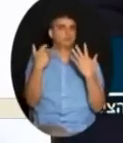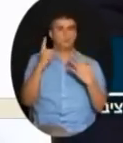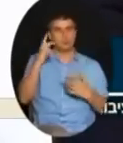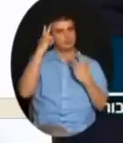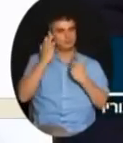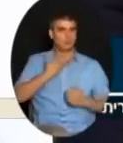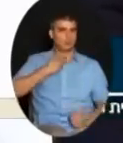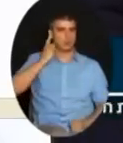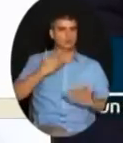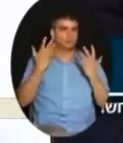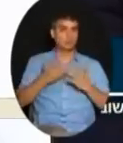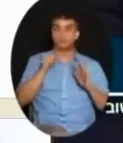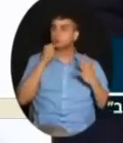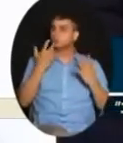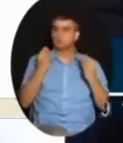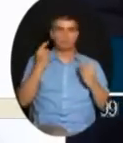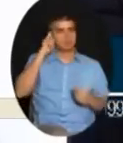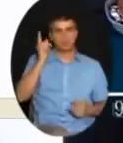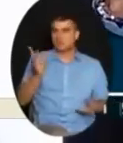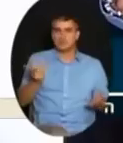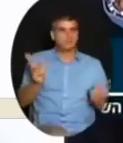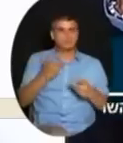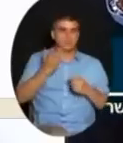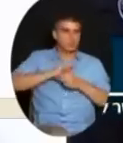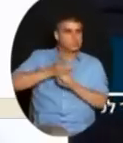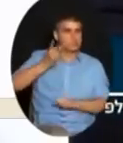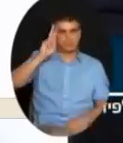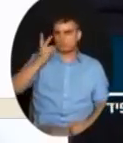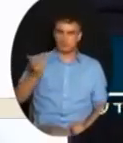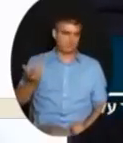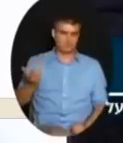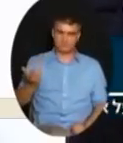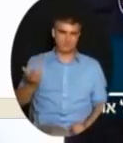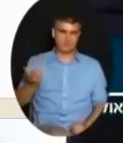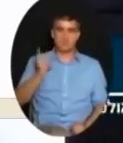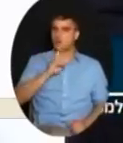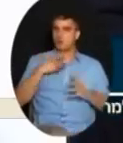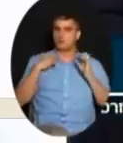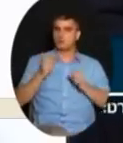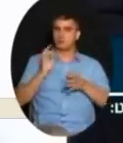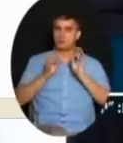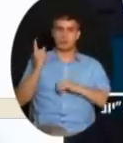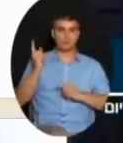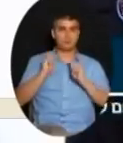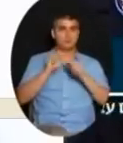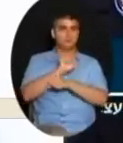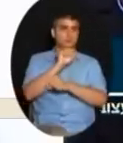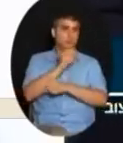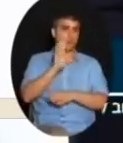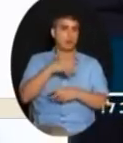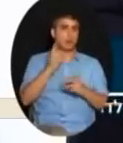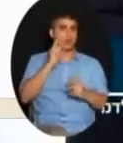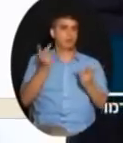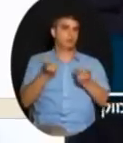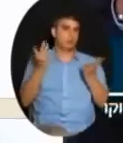חושב שהם ציפו לכזה עונש. שש שנים זה המון, אני לא יודע, אי אפשר להחמיר בעונש הזה. אני גם, אגב, גם לא בטוח שהפרקליטות תגיש ערעור על